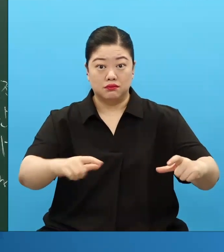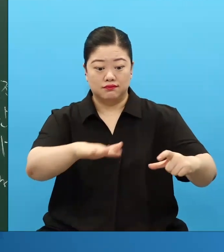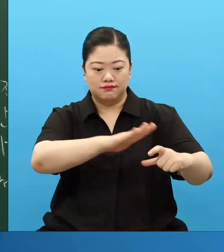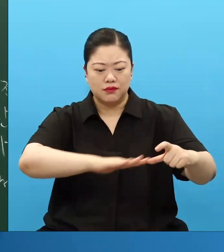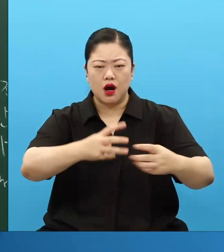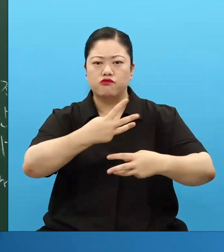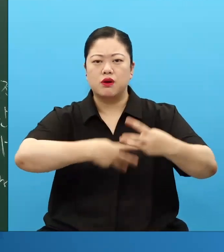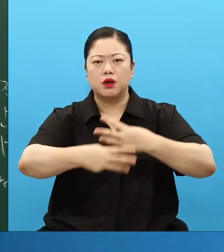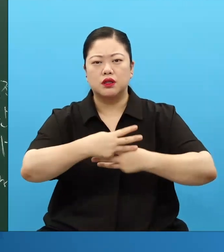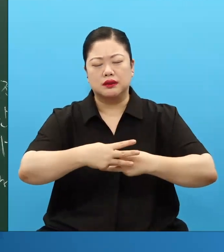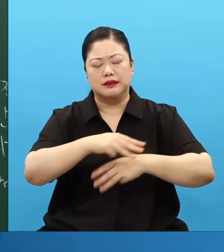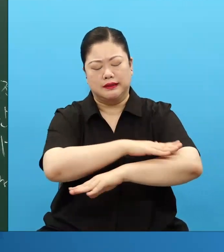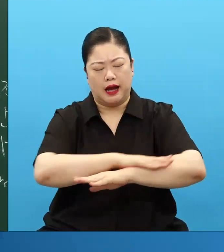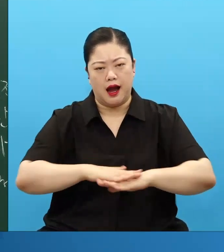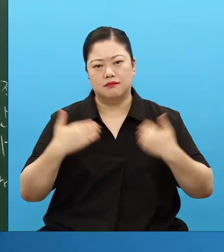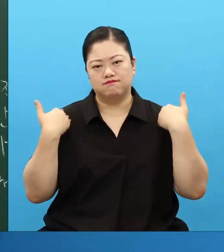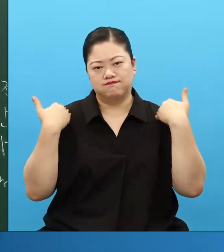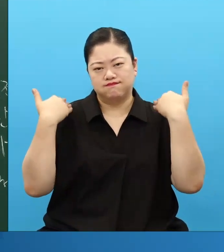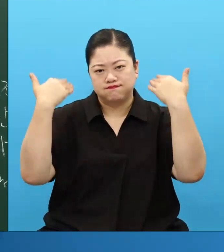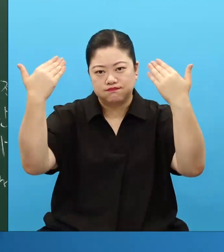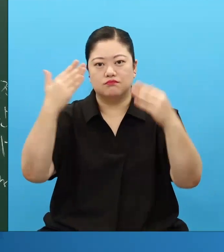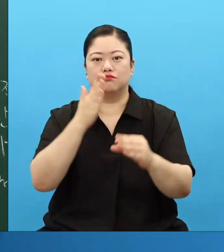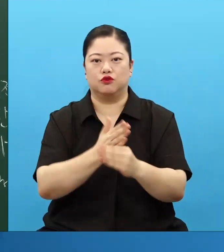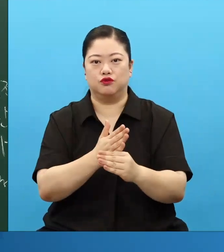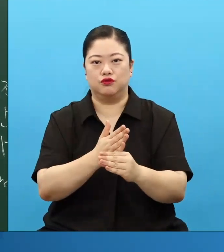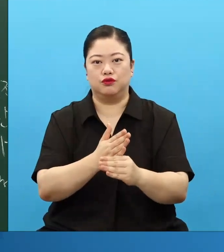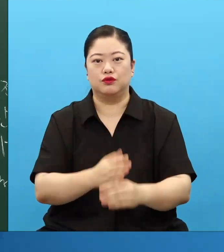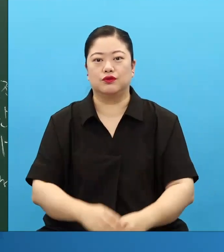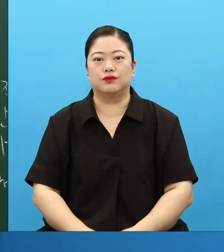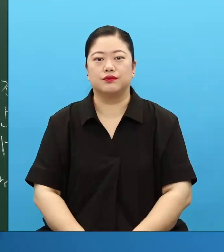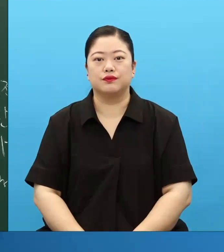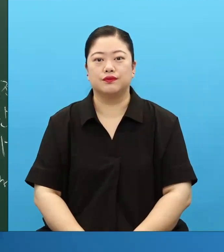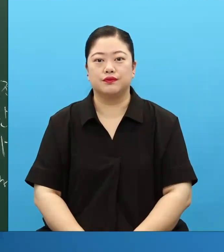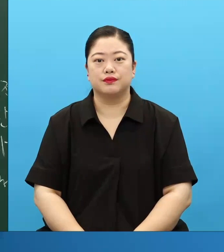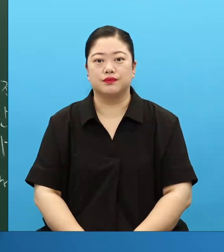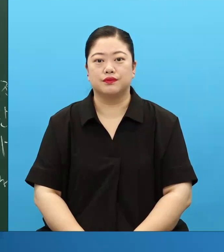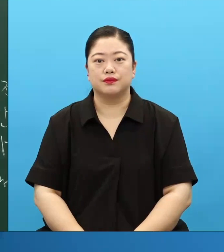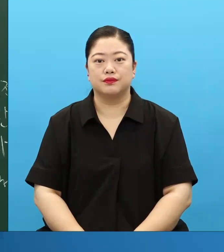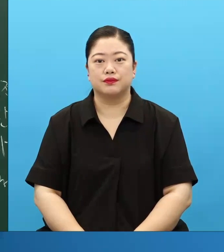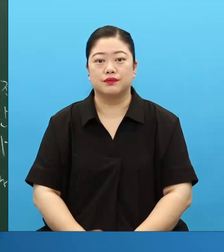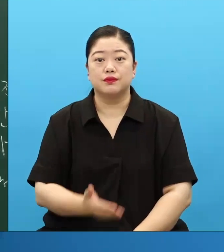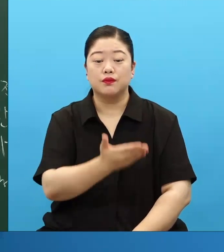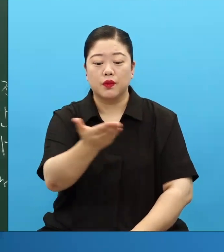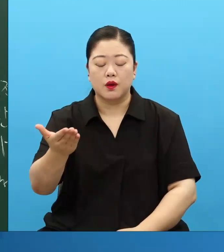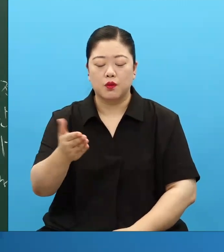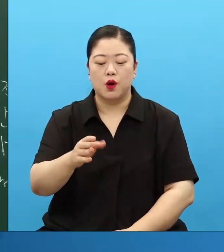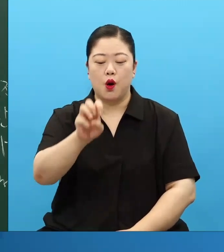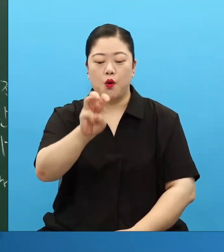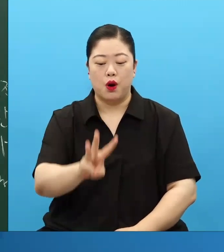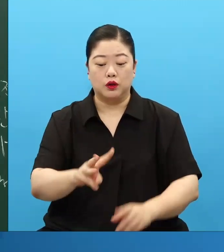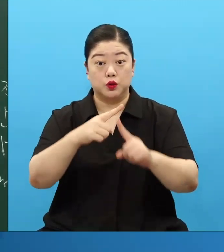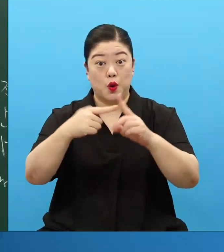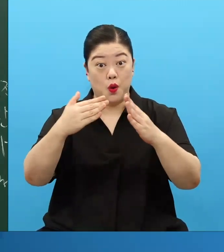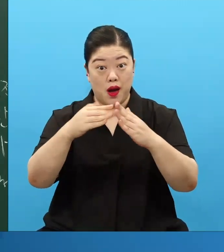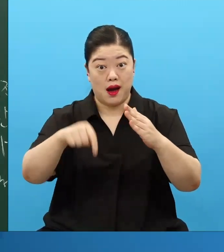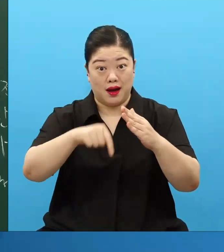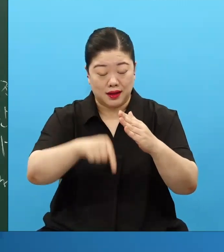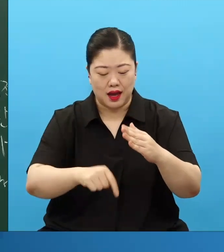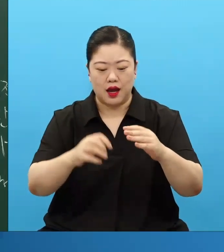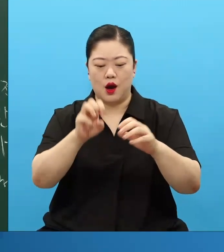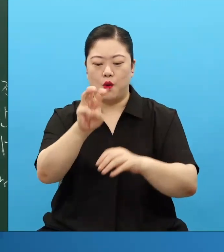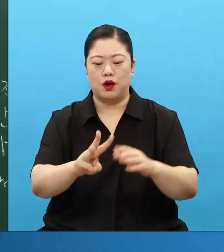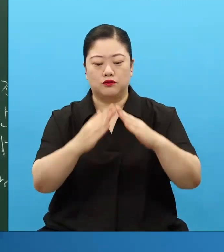왜 24라고 하느냐는 Why does He tell us to do this 24 hours a day? 여러분 속에 이 능력이 보호자의